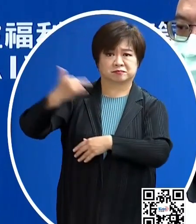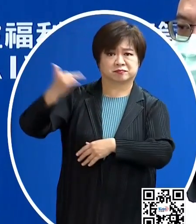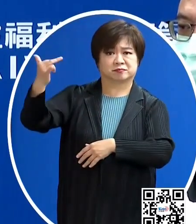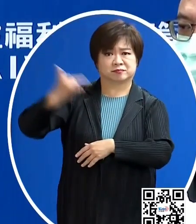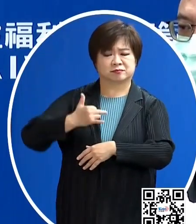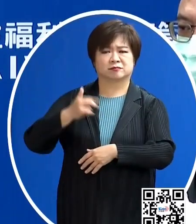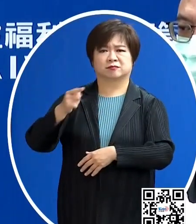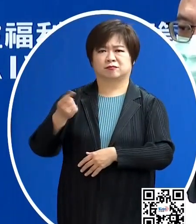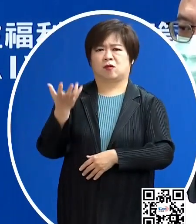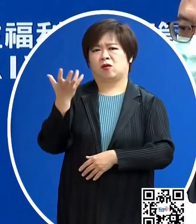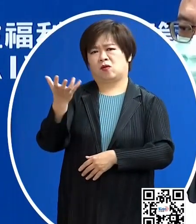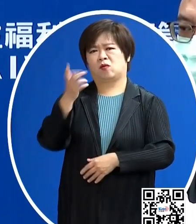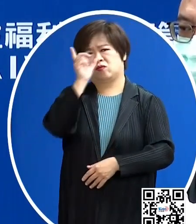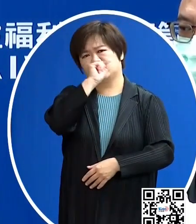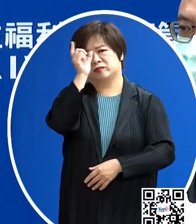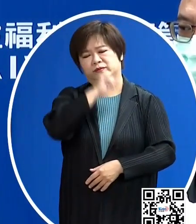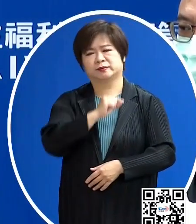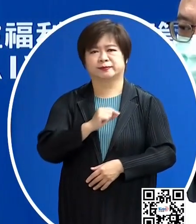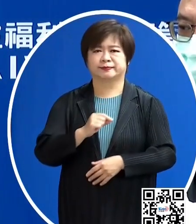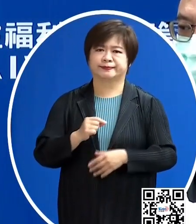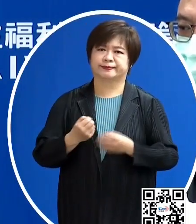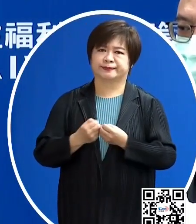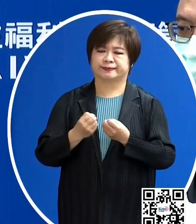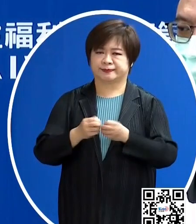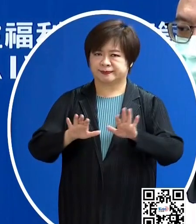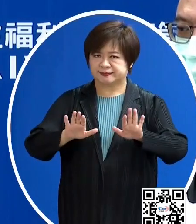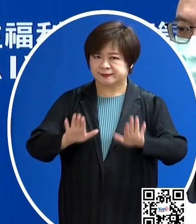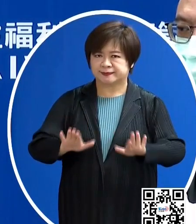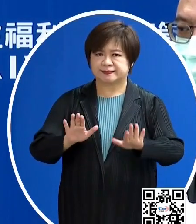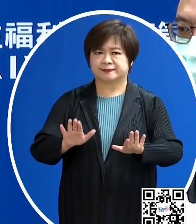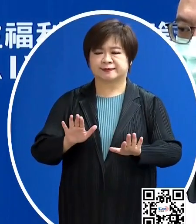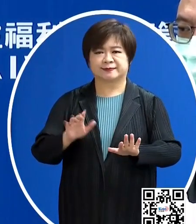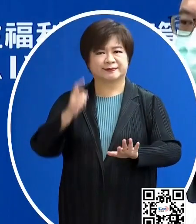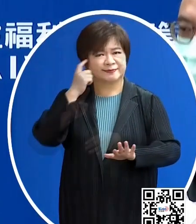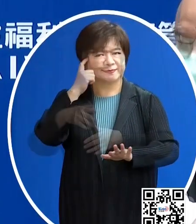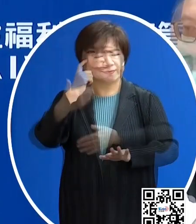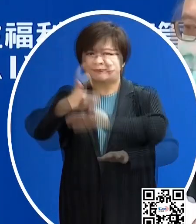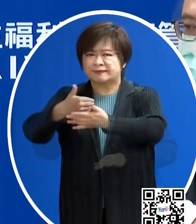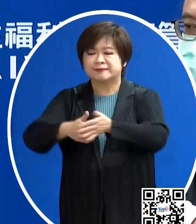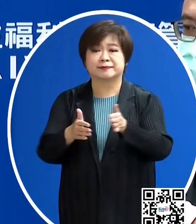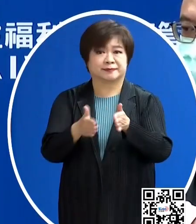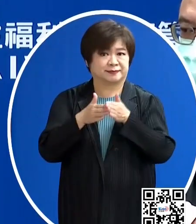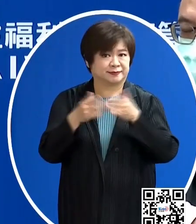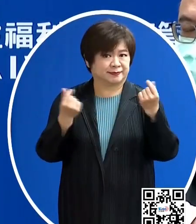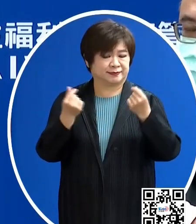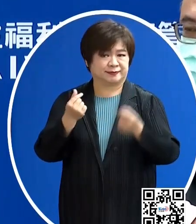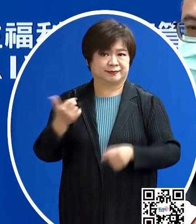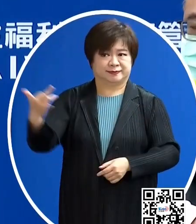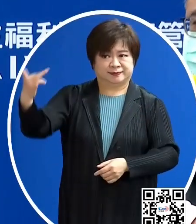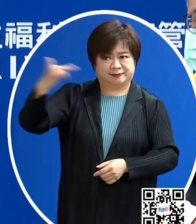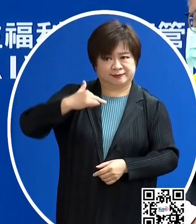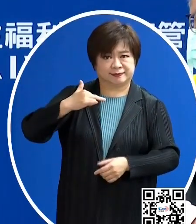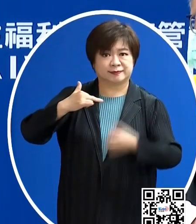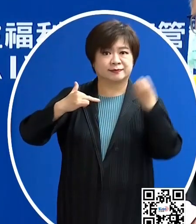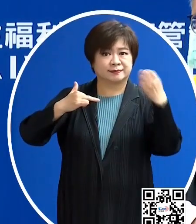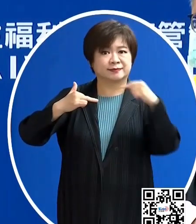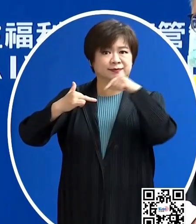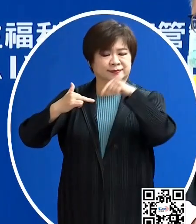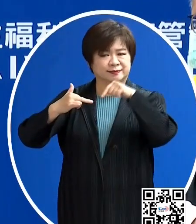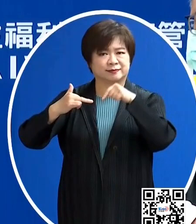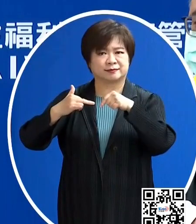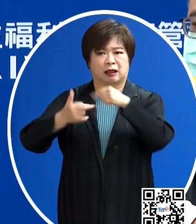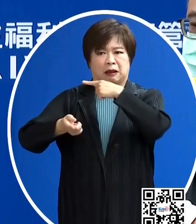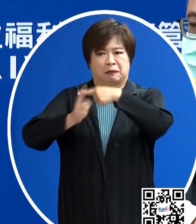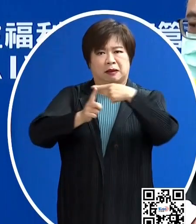在比较多的一个情况，那所以我们现在在简化疫调上面，新入境采检